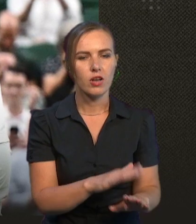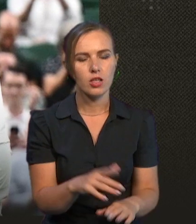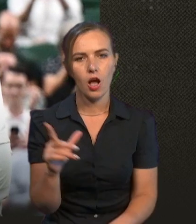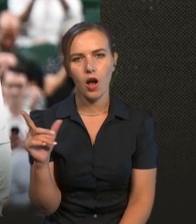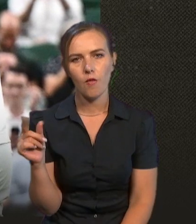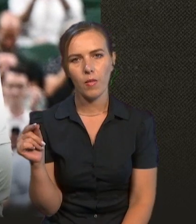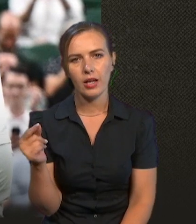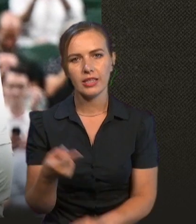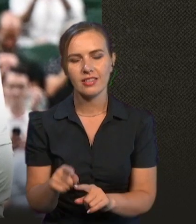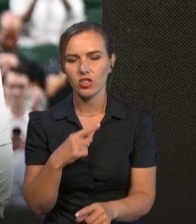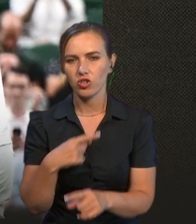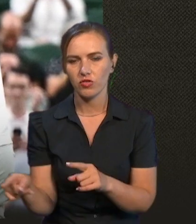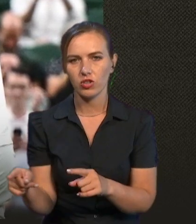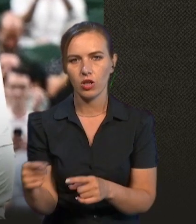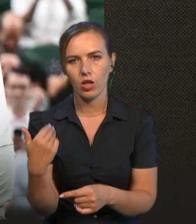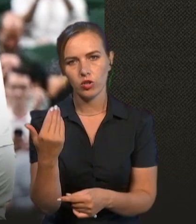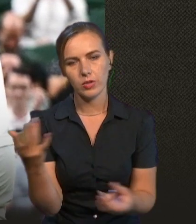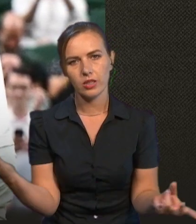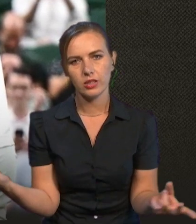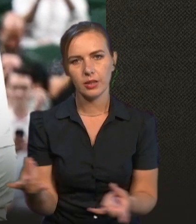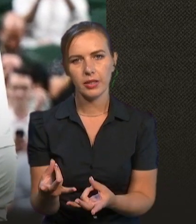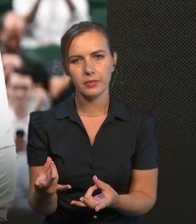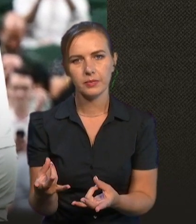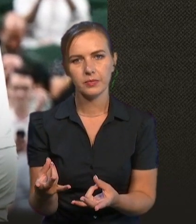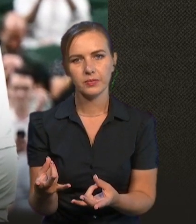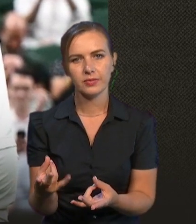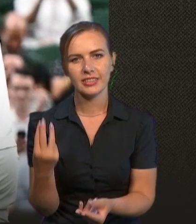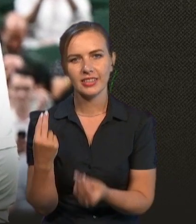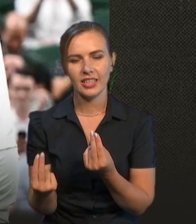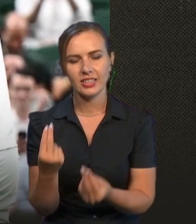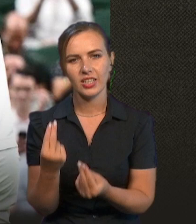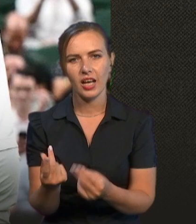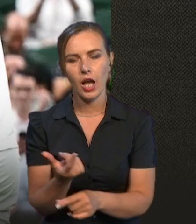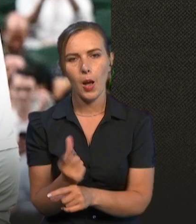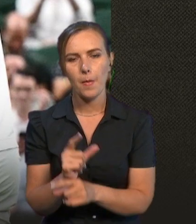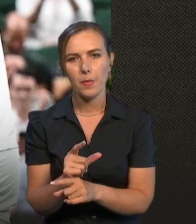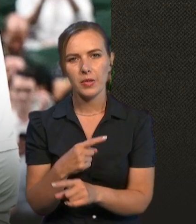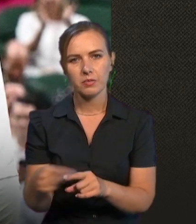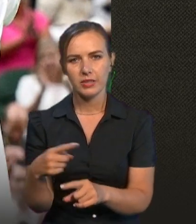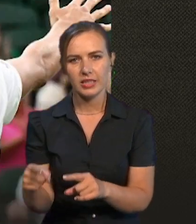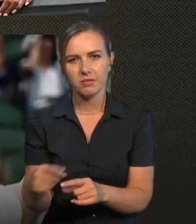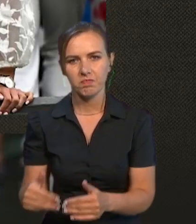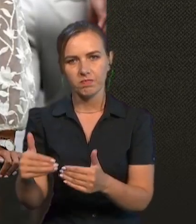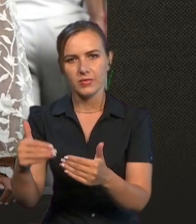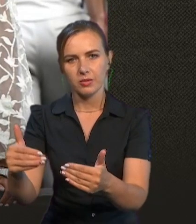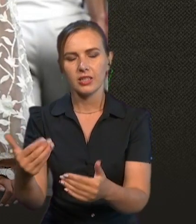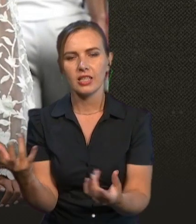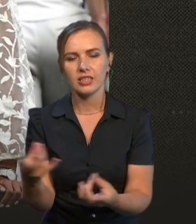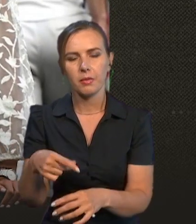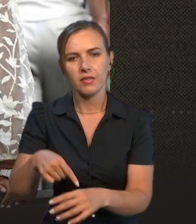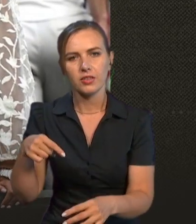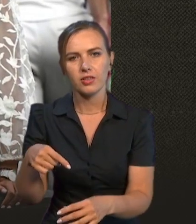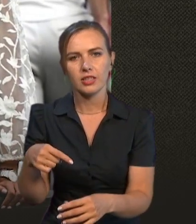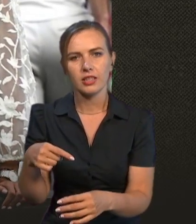все швидше, і тобі треба, і гра більш динамічна, треба реагувати, і